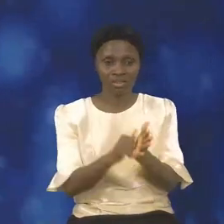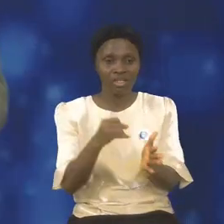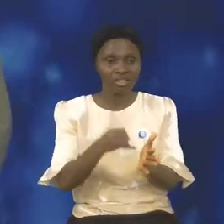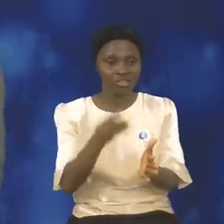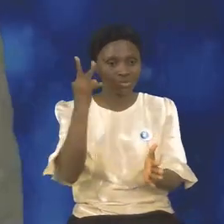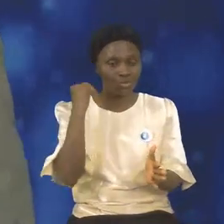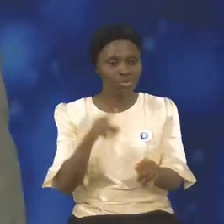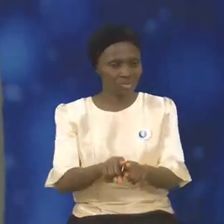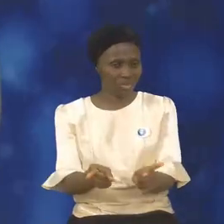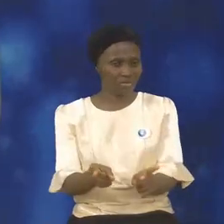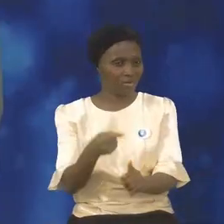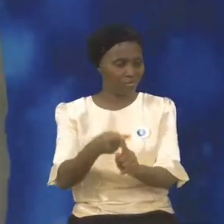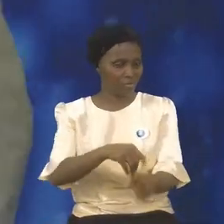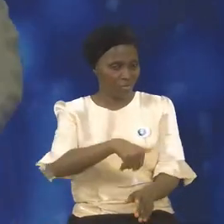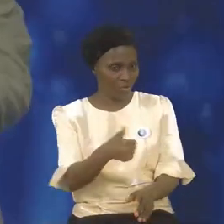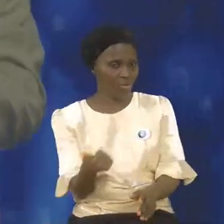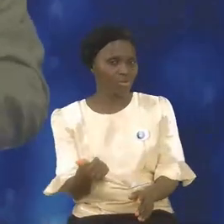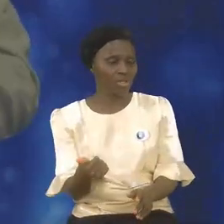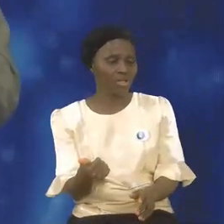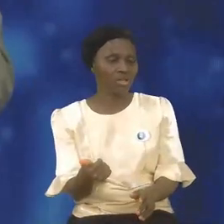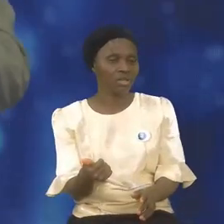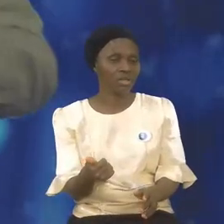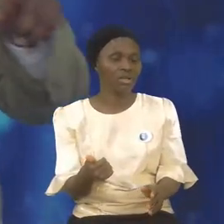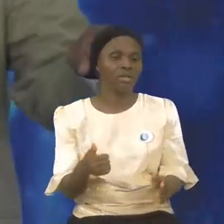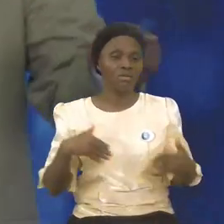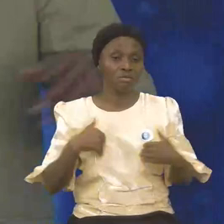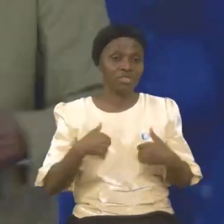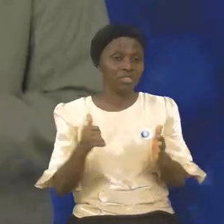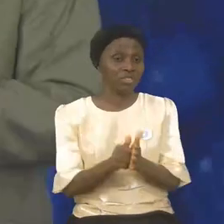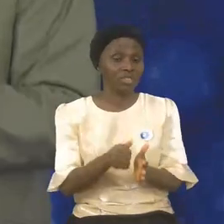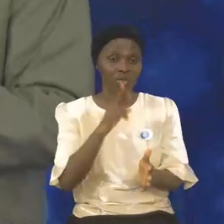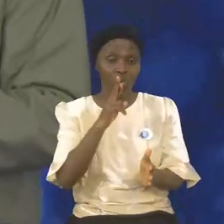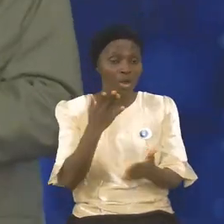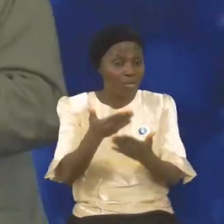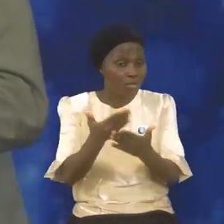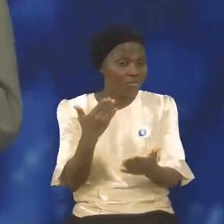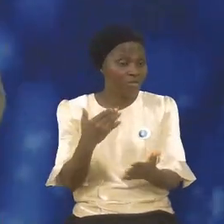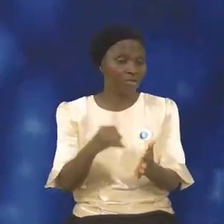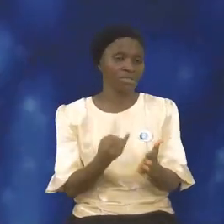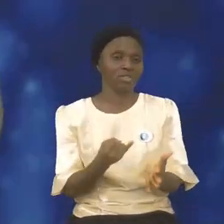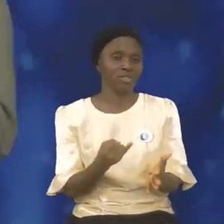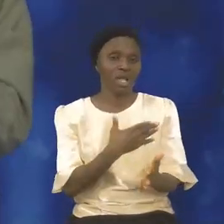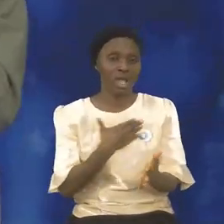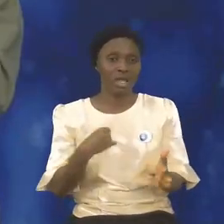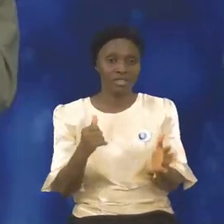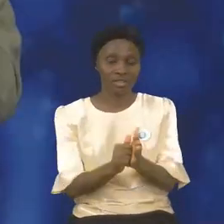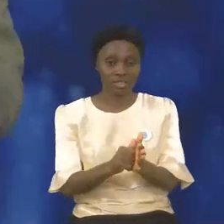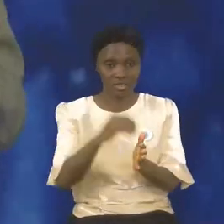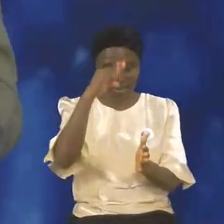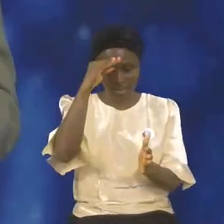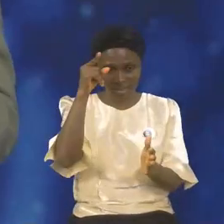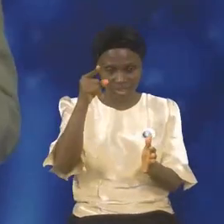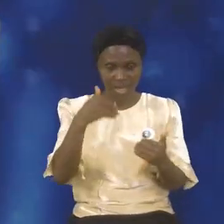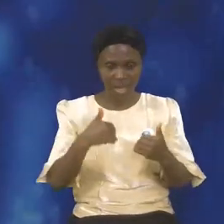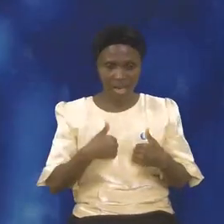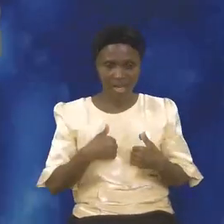et celle-ci et c'était ces différents différents de tous les royaumes